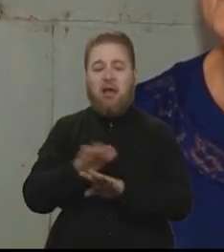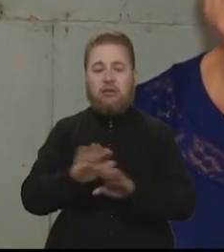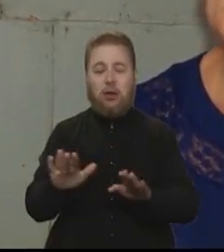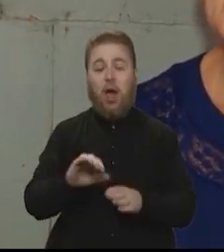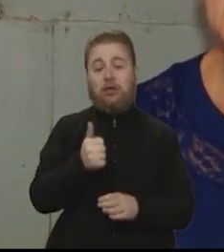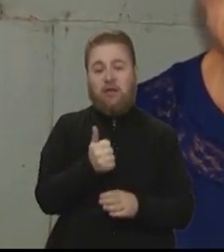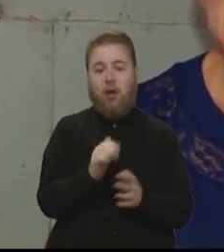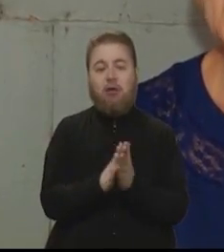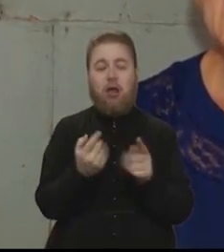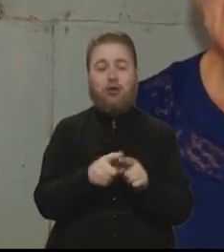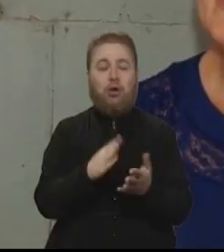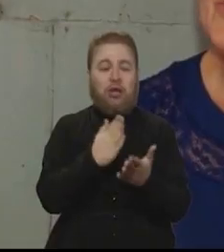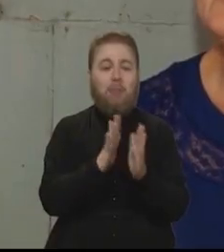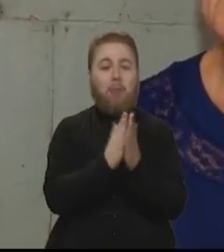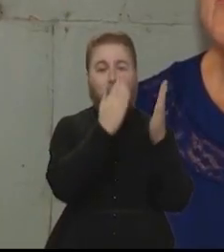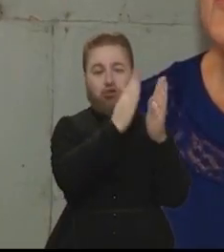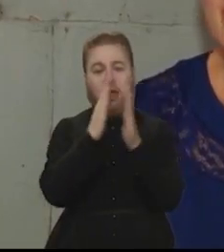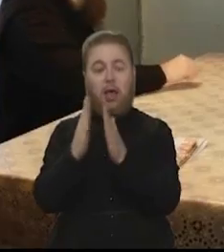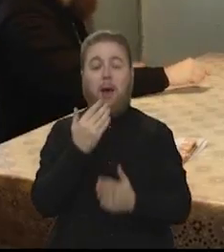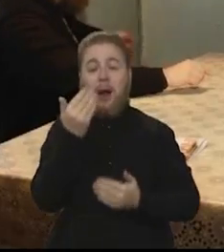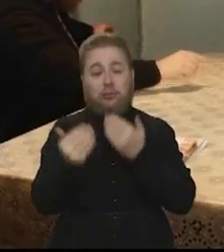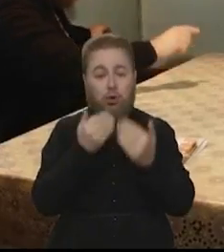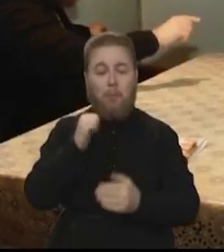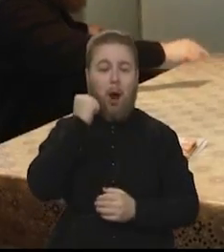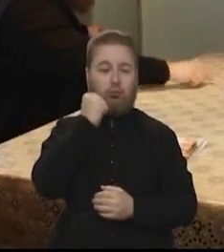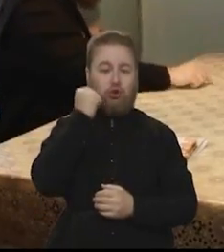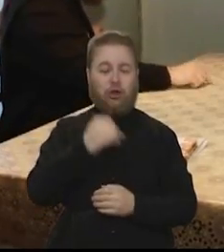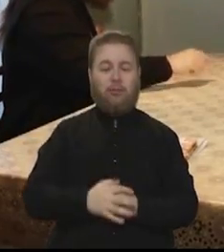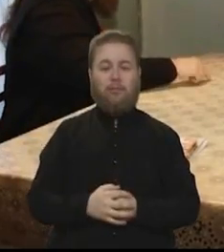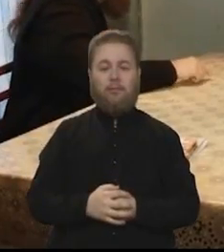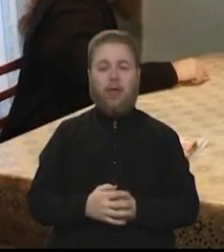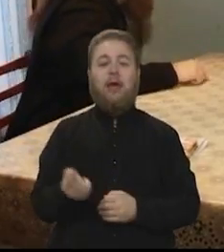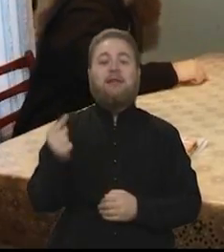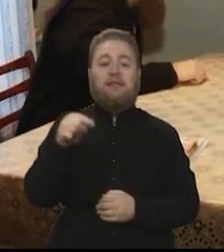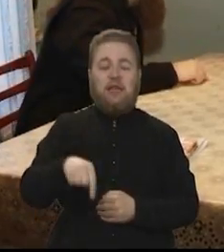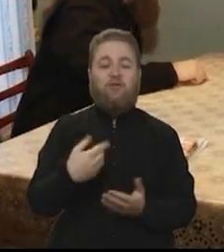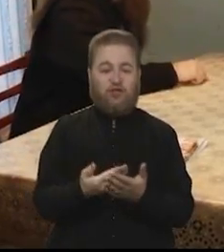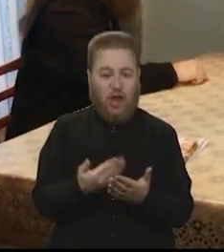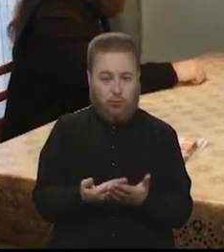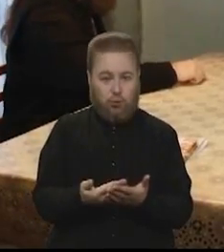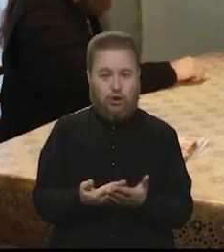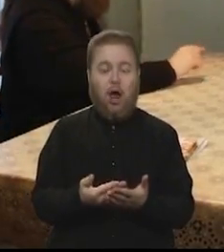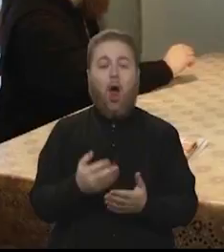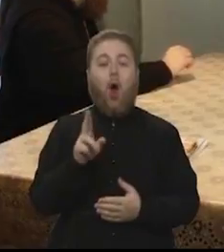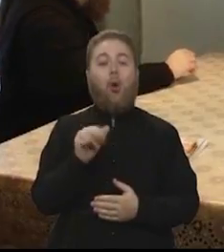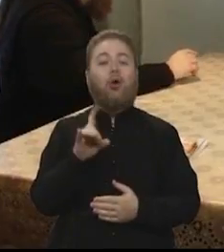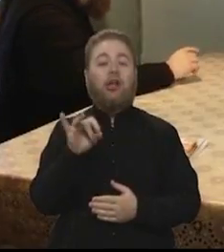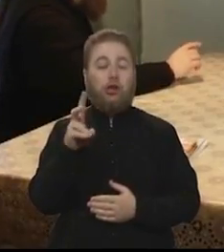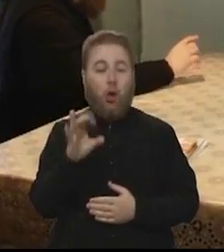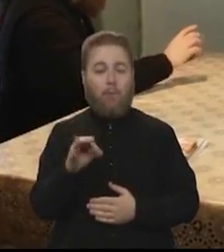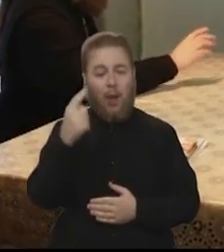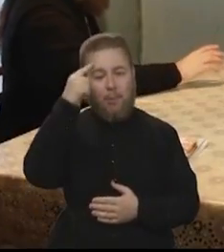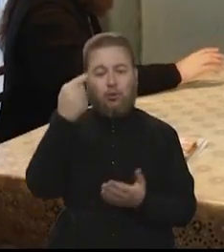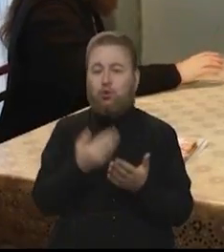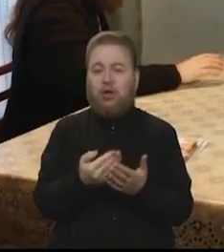которые находятся в библиотеке, и по расспросам бабушек. Здесь, в данном случае, в Курино, подразумевался не совсем